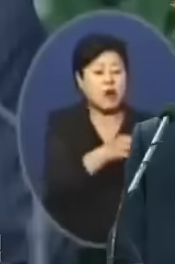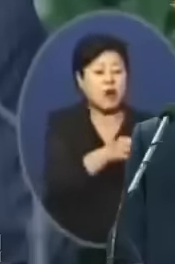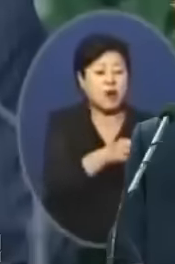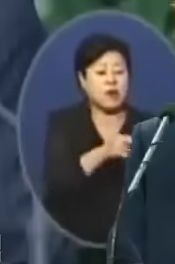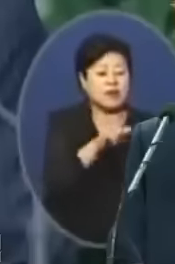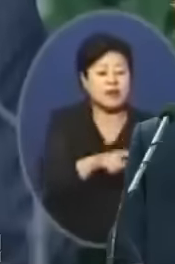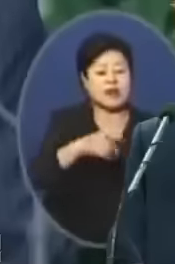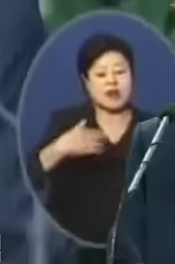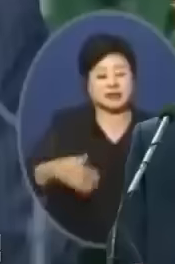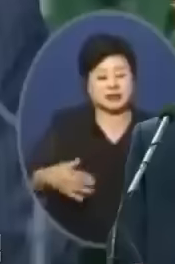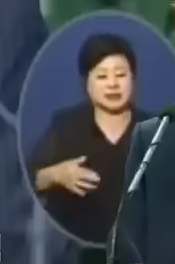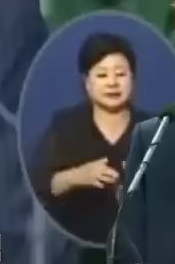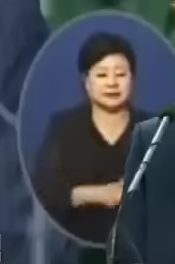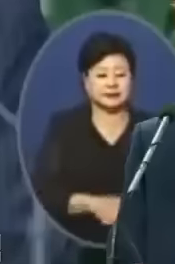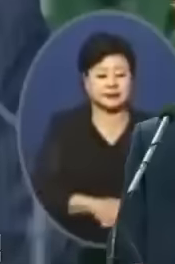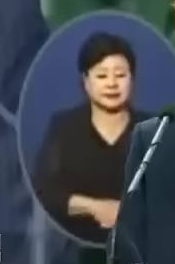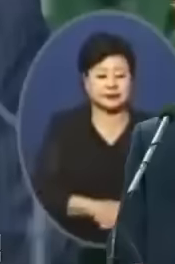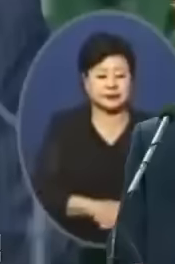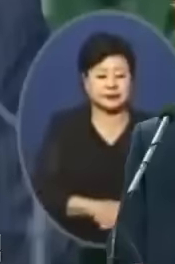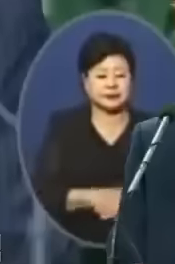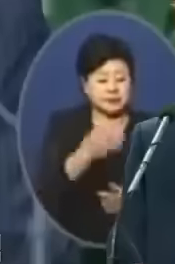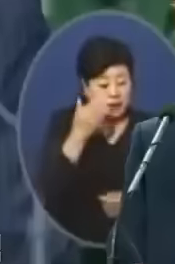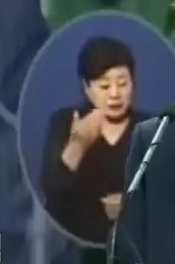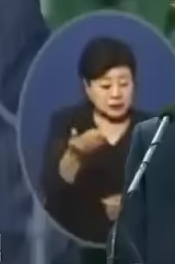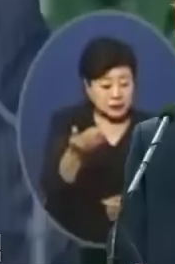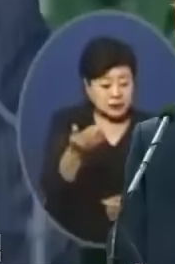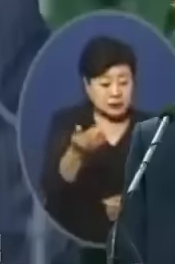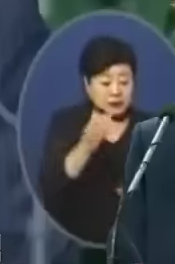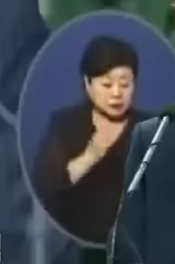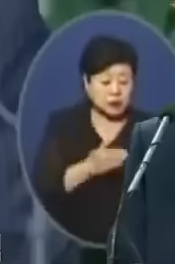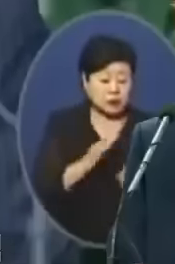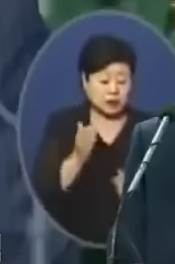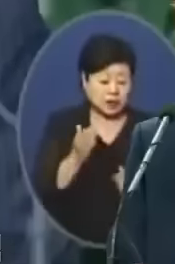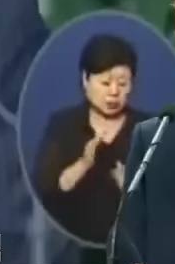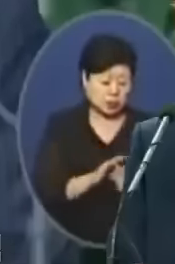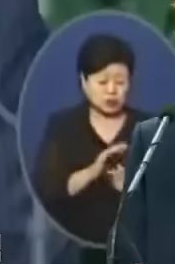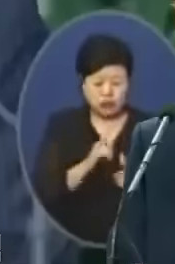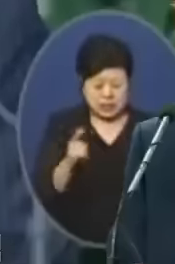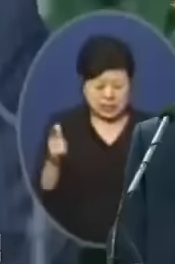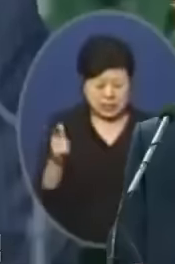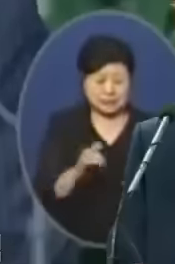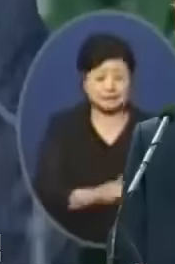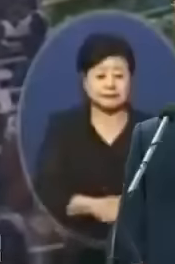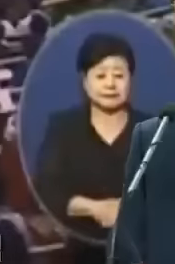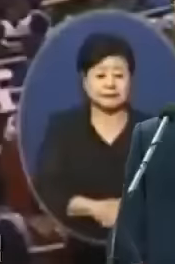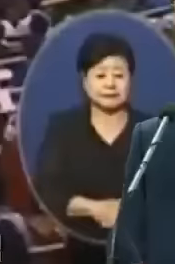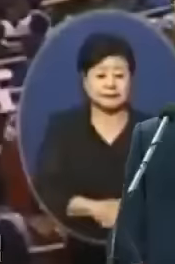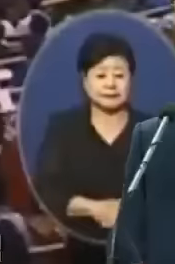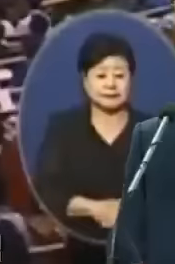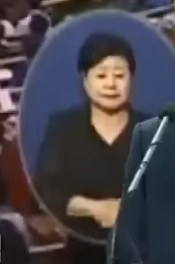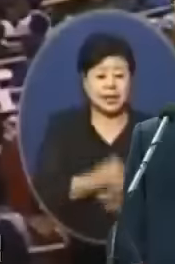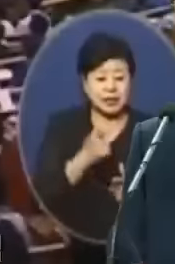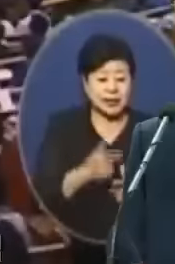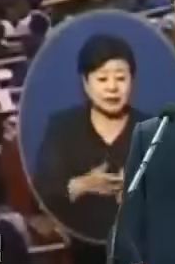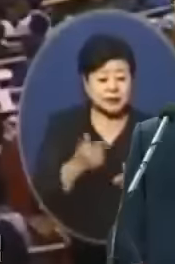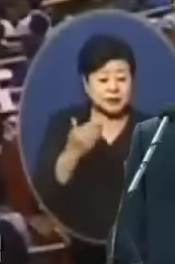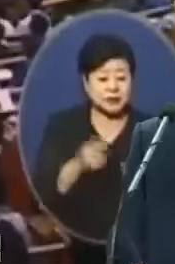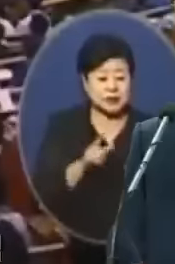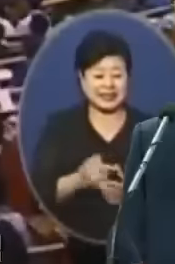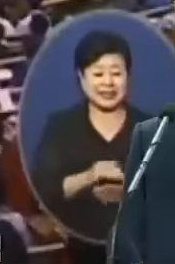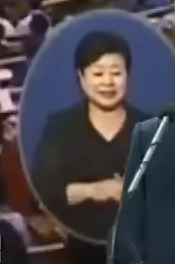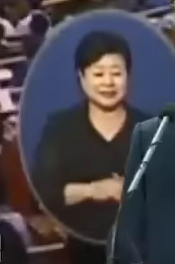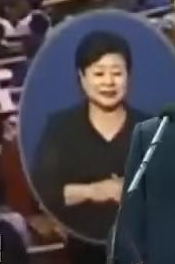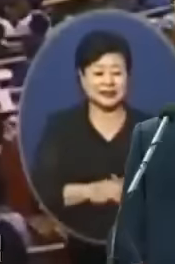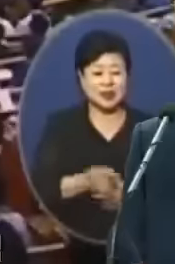내 때가 아직 오지 않았습니다. 당신이 부탁한다고 내가 해주는 것이 아닙니다. 그 말인 것입니다. 그러나 예수님께서 때가